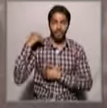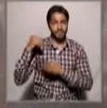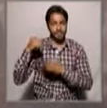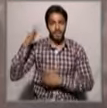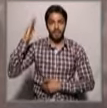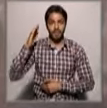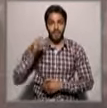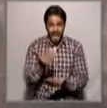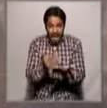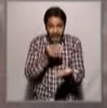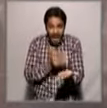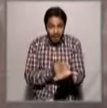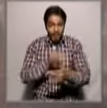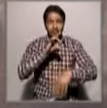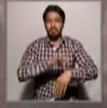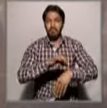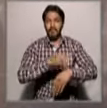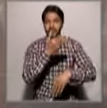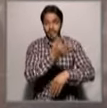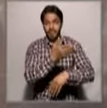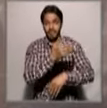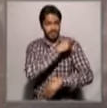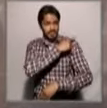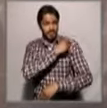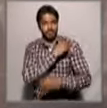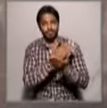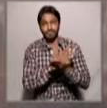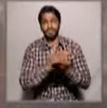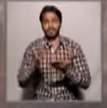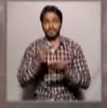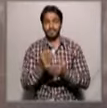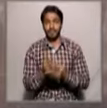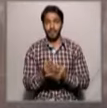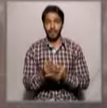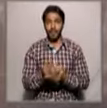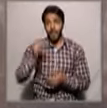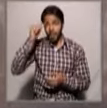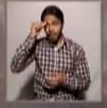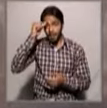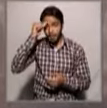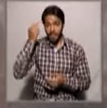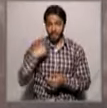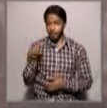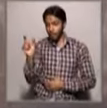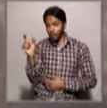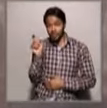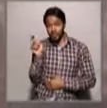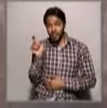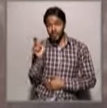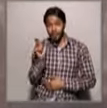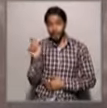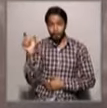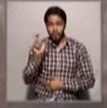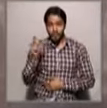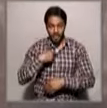وسلم إن العبد تكون له درجة في الجنة ما وليس له من العمل ما يبلغها به، فيبتليه الله حتى يبلغها بالبلاء. فلعل